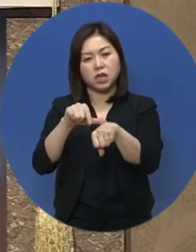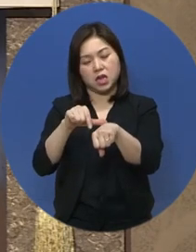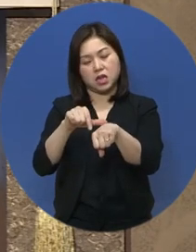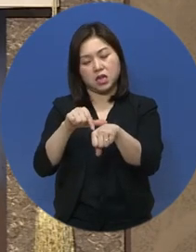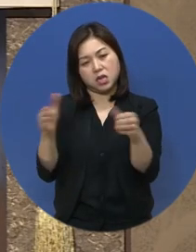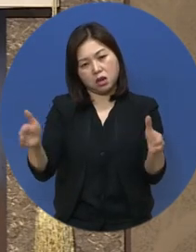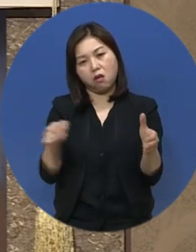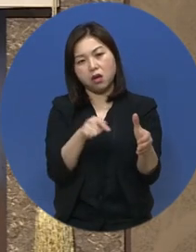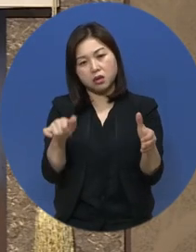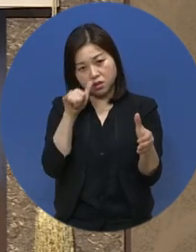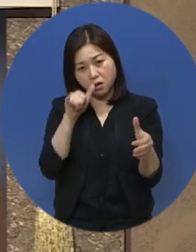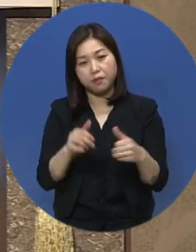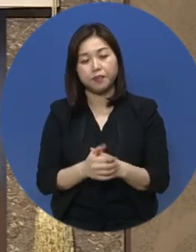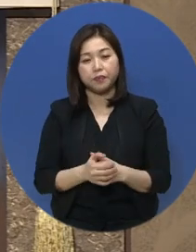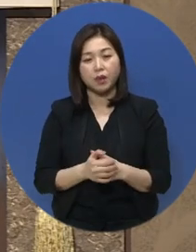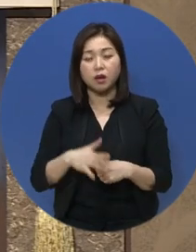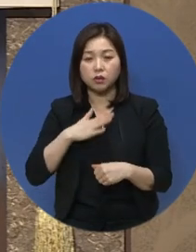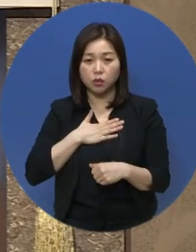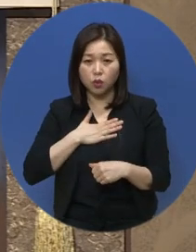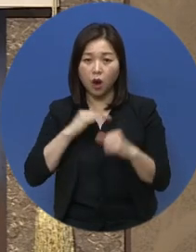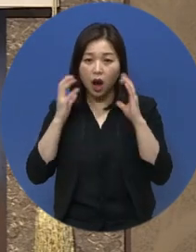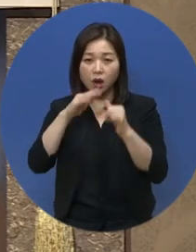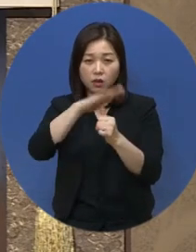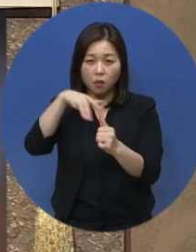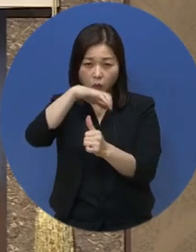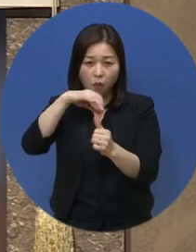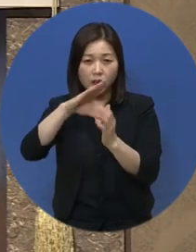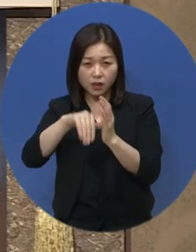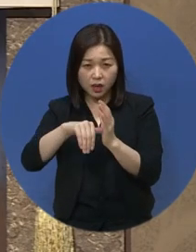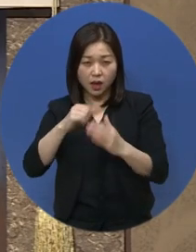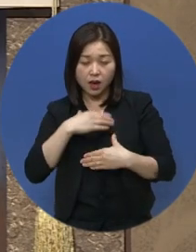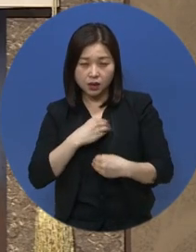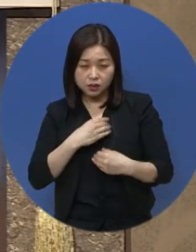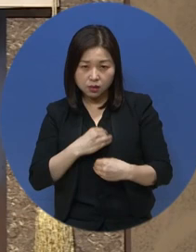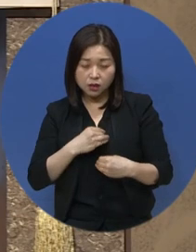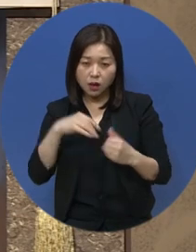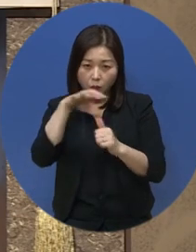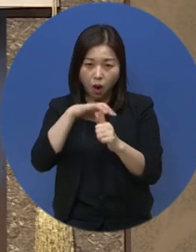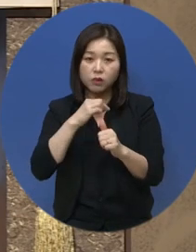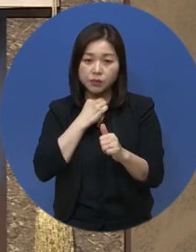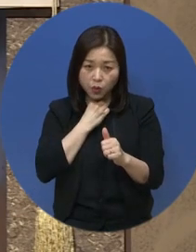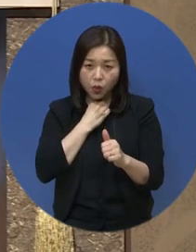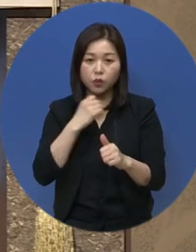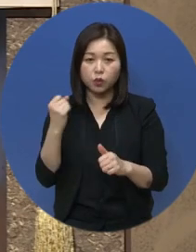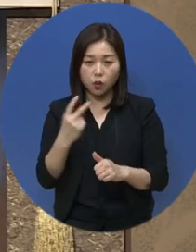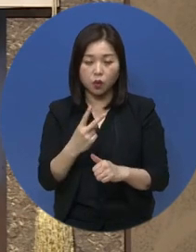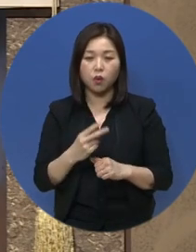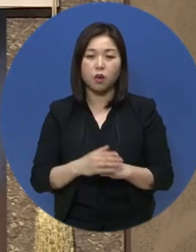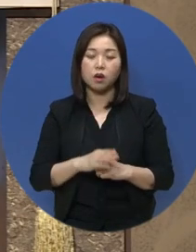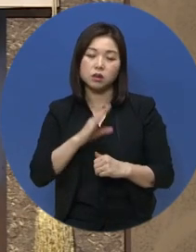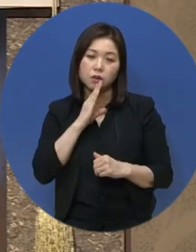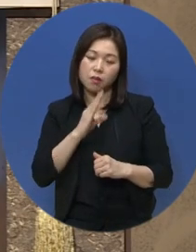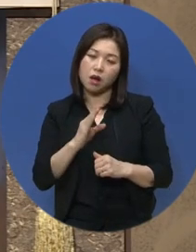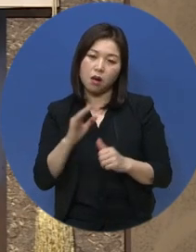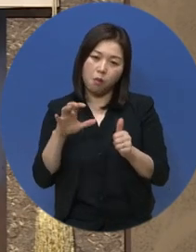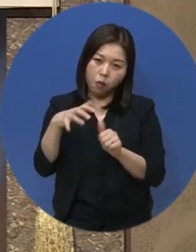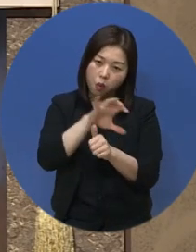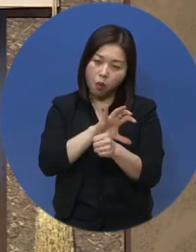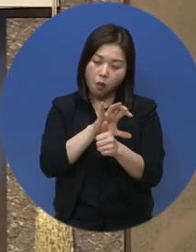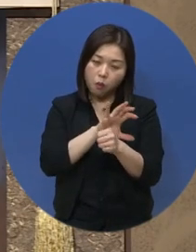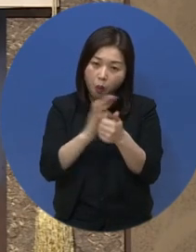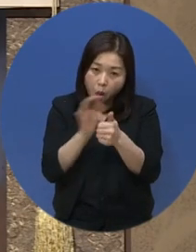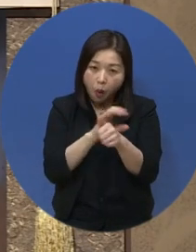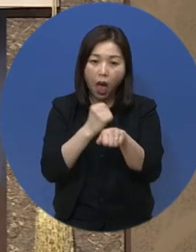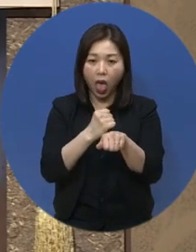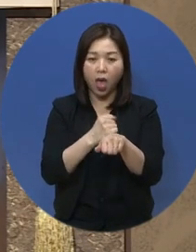것들은 저희도 아이들을 돌보는 데 있어서 안전하게 케어하고 싶고 또 정말 보호하고 싶은 본능은 누구에게나